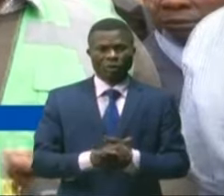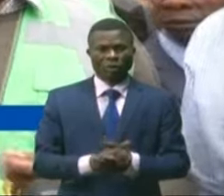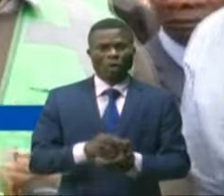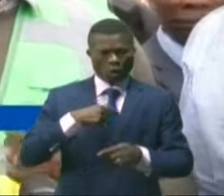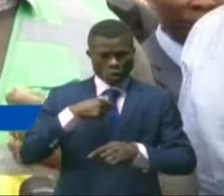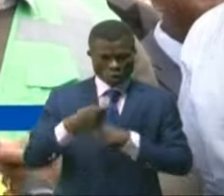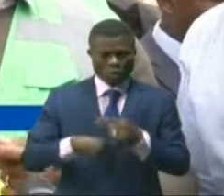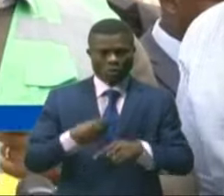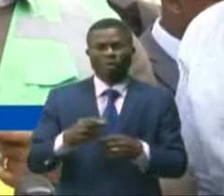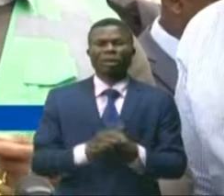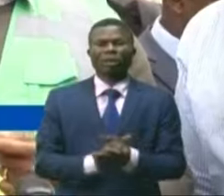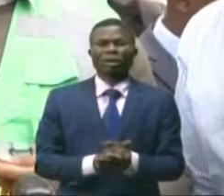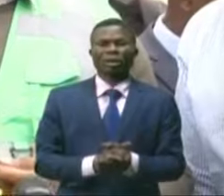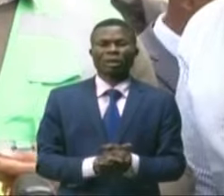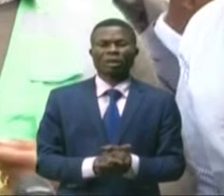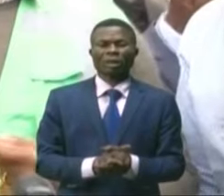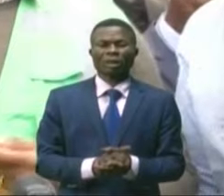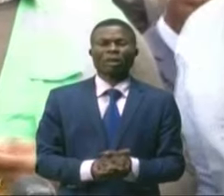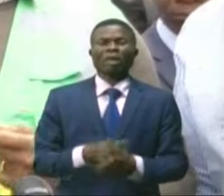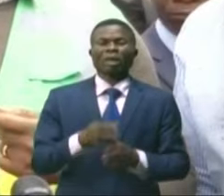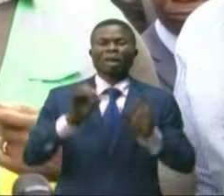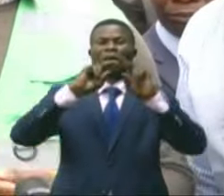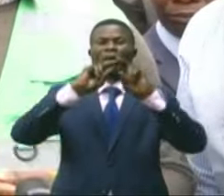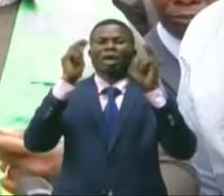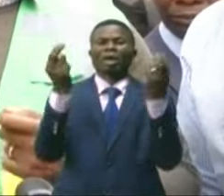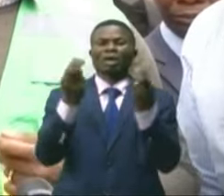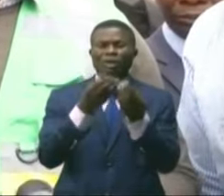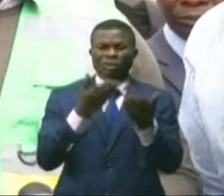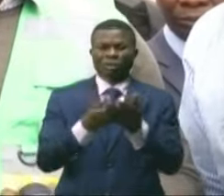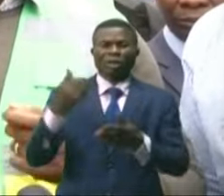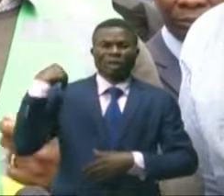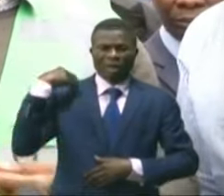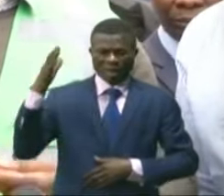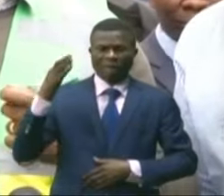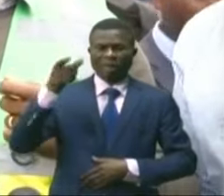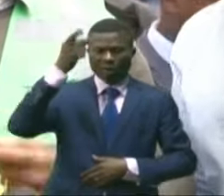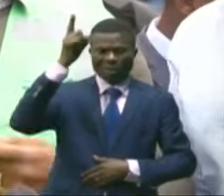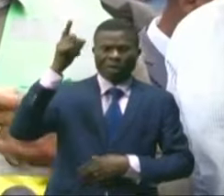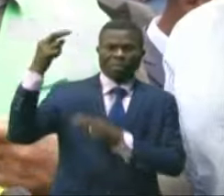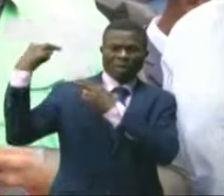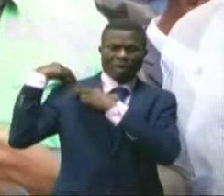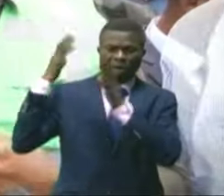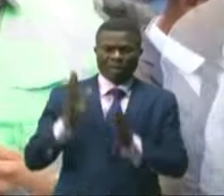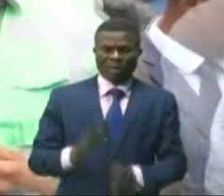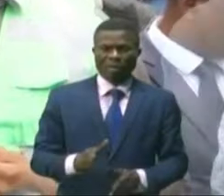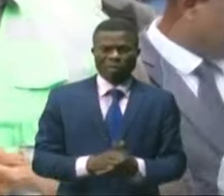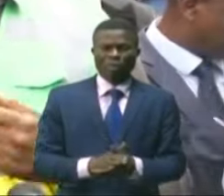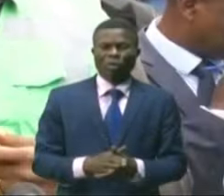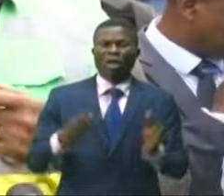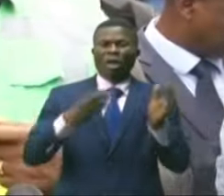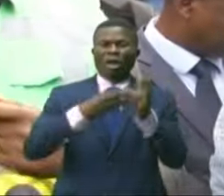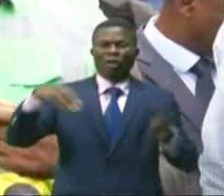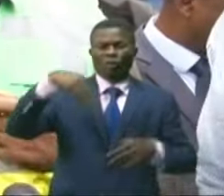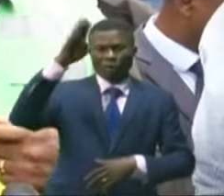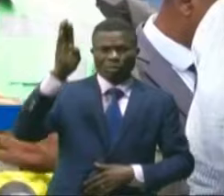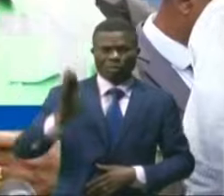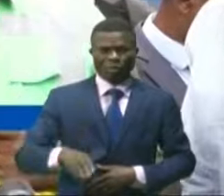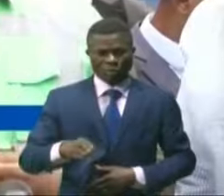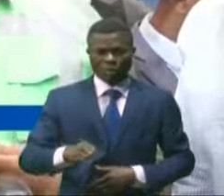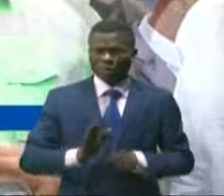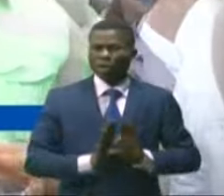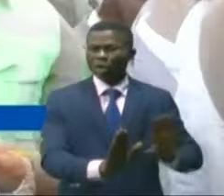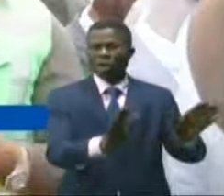relancer cette entreprise dont l'État est propriétaire à 91%. On ne peut pas laisser tomber